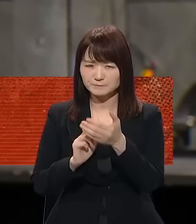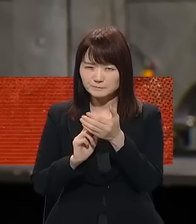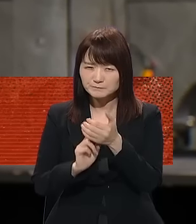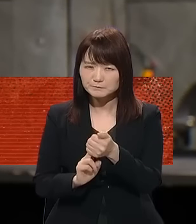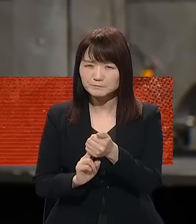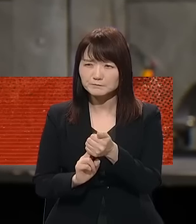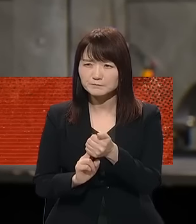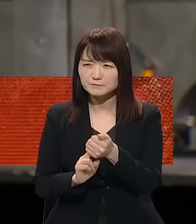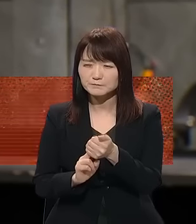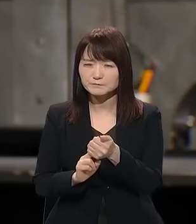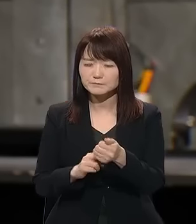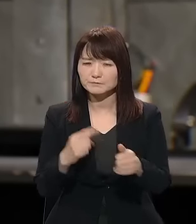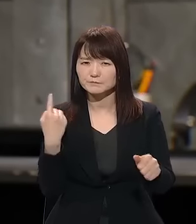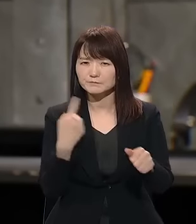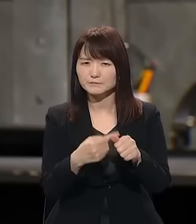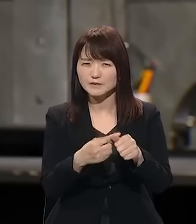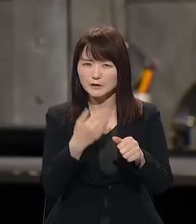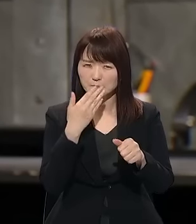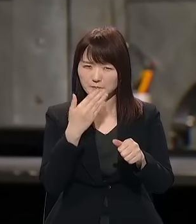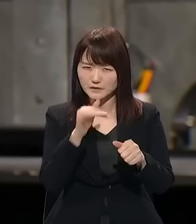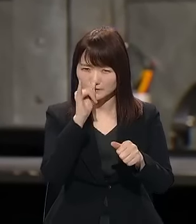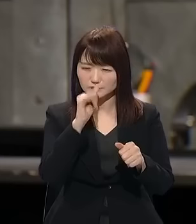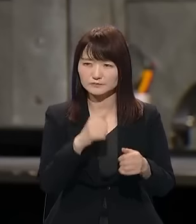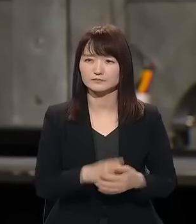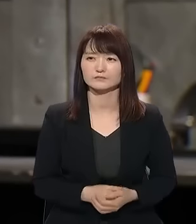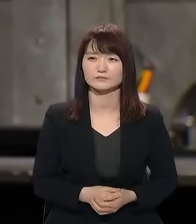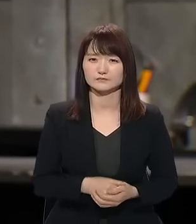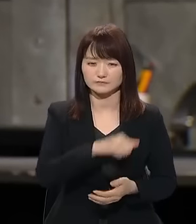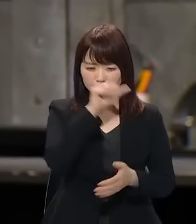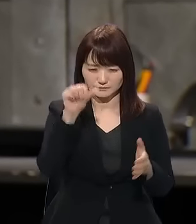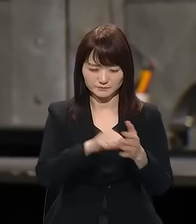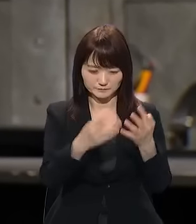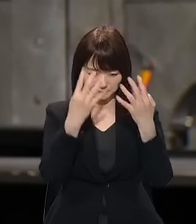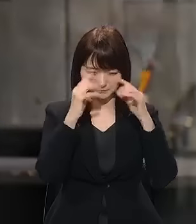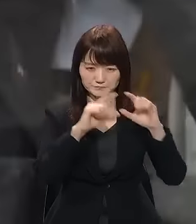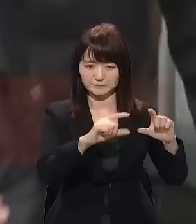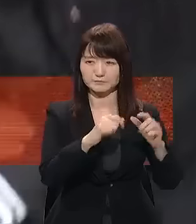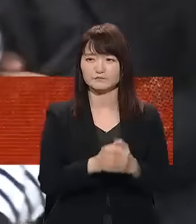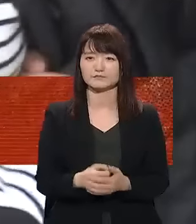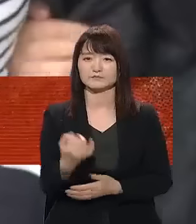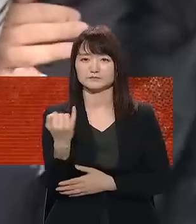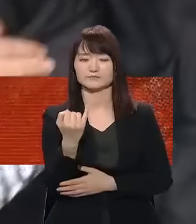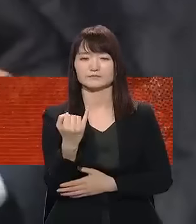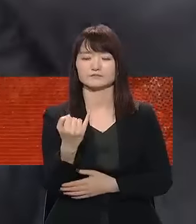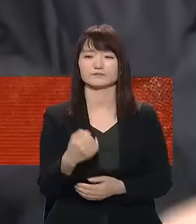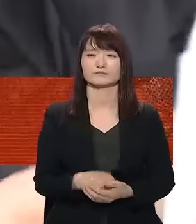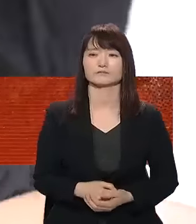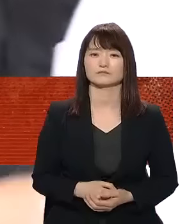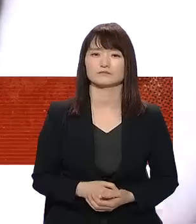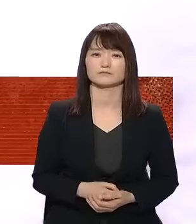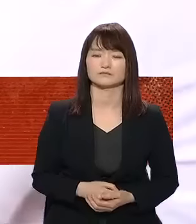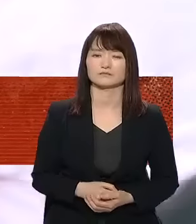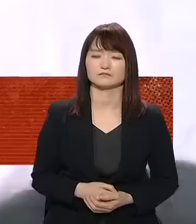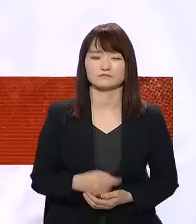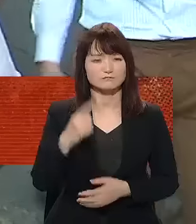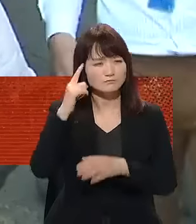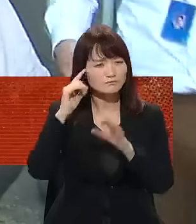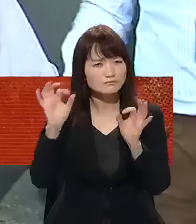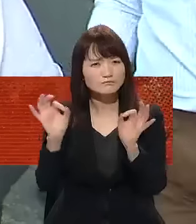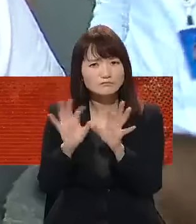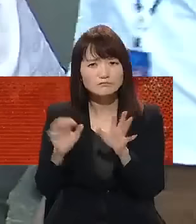어떤 비난 가능성이 너무 크다고 봐서 무기중에 선거 됐고요 여성 같은 경우는 조금 이례적입니다